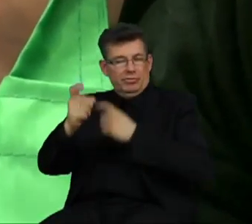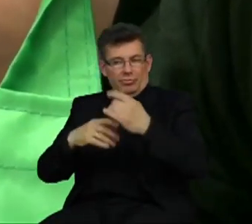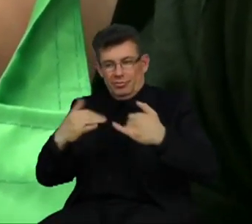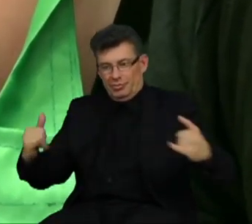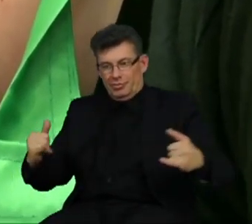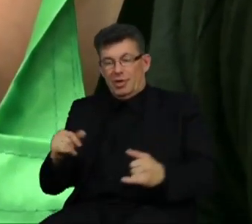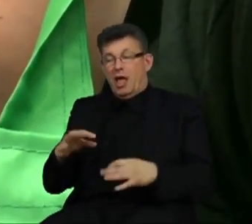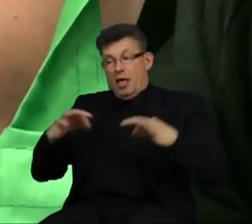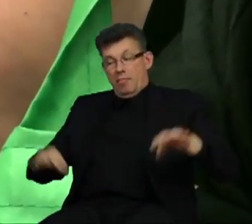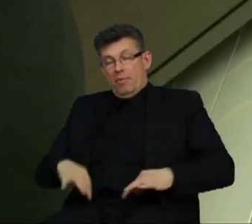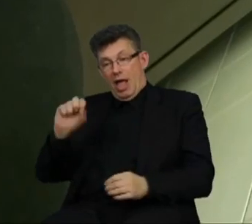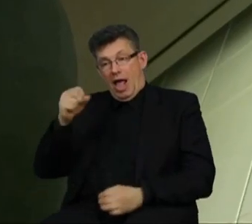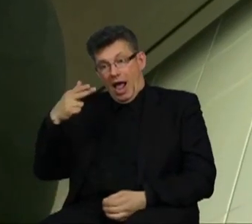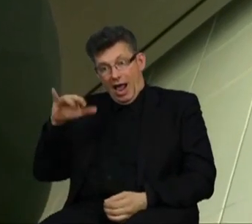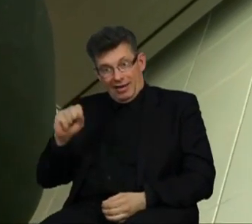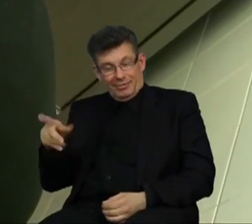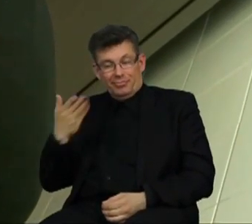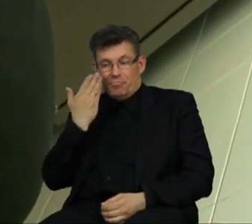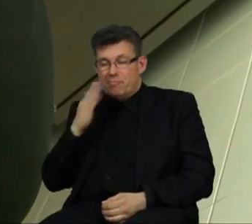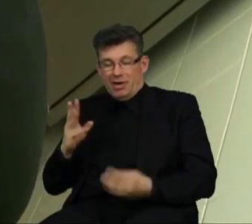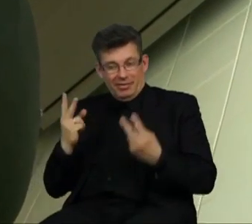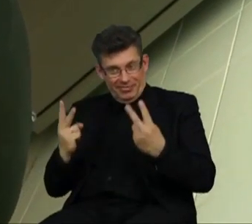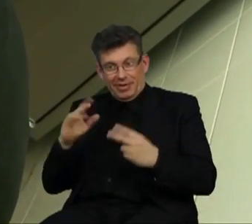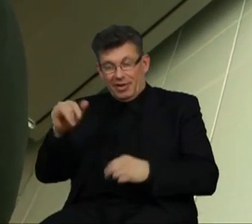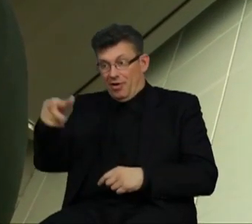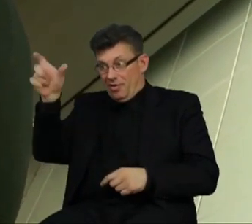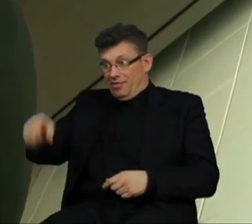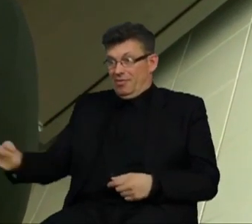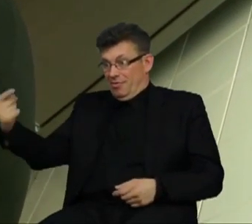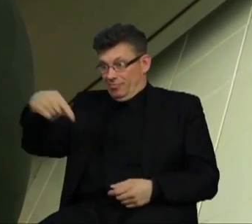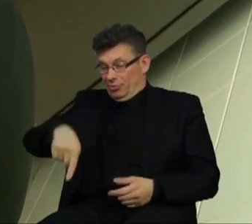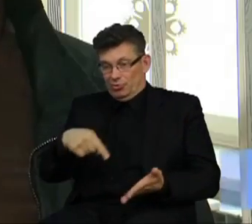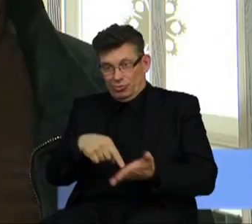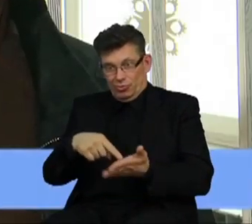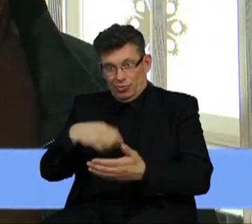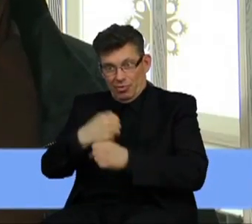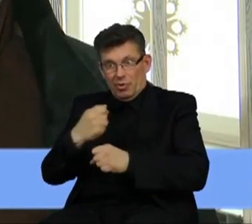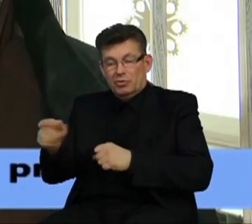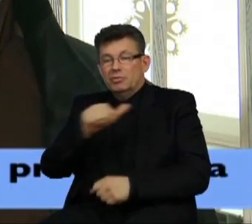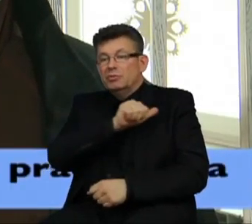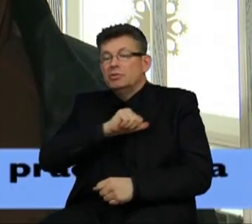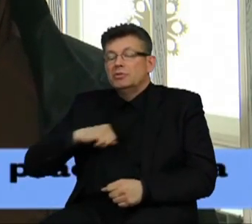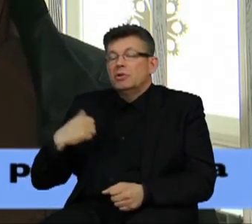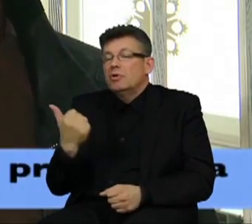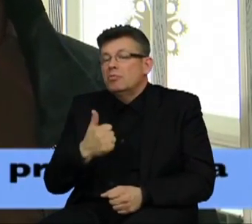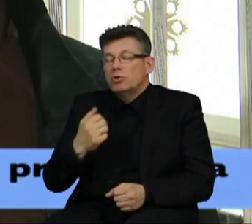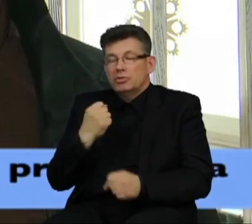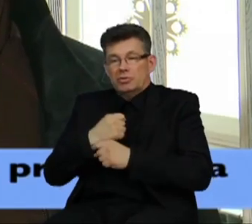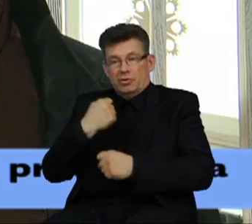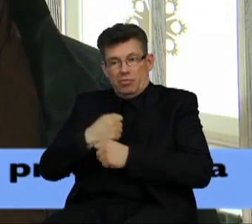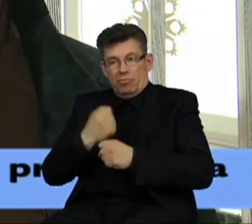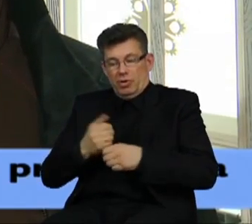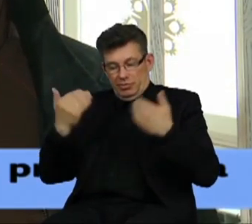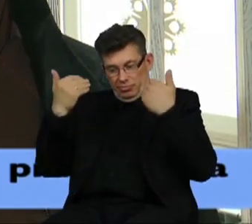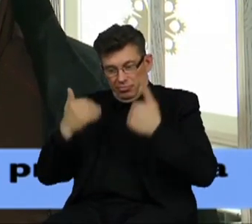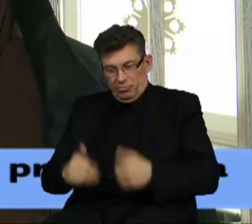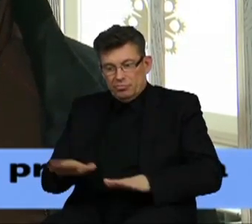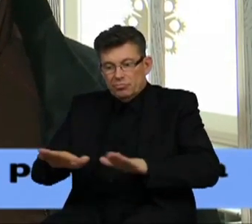Anią pracuje się bardzo dobrze. Na początku, jak ta pani przyszła, to ona bardziej tak samotna, zajmowała się tylko stanowiskiem pracy, a później już